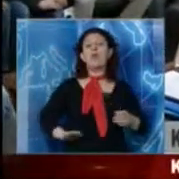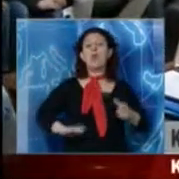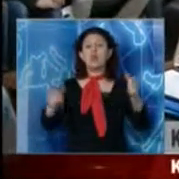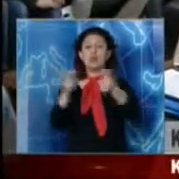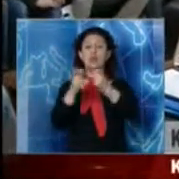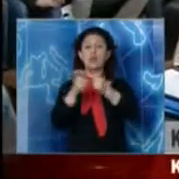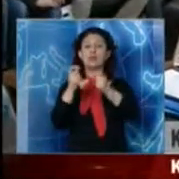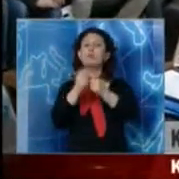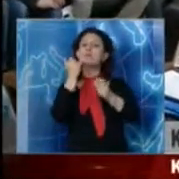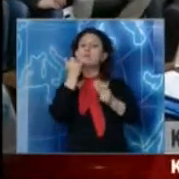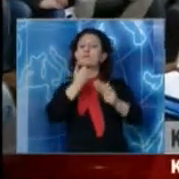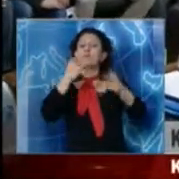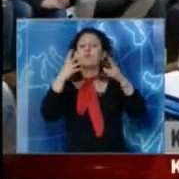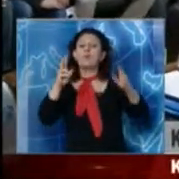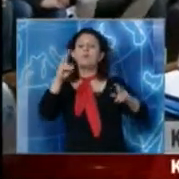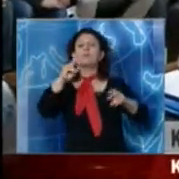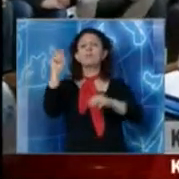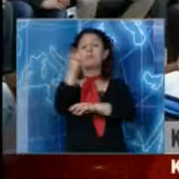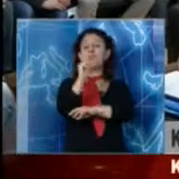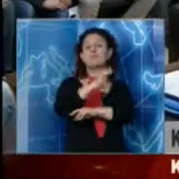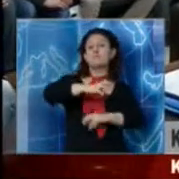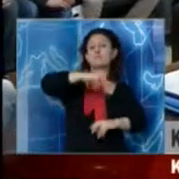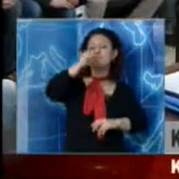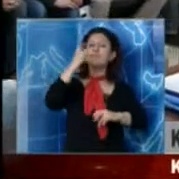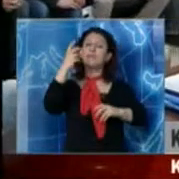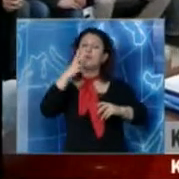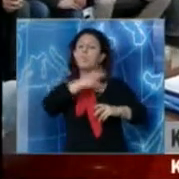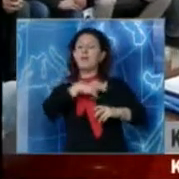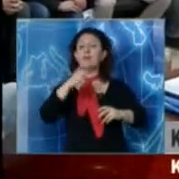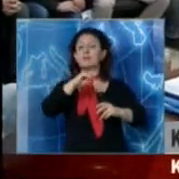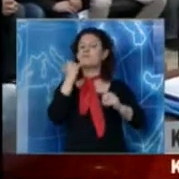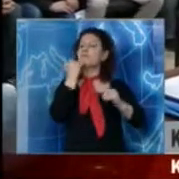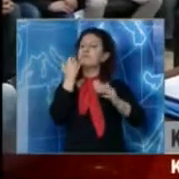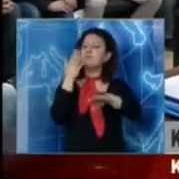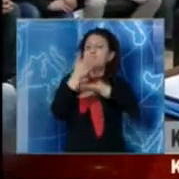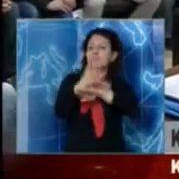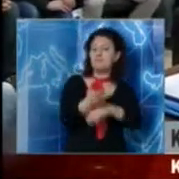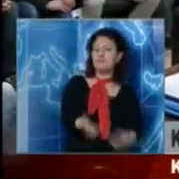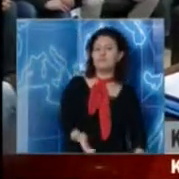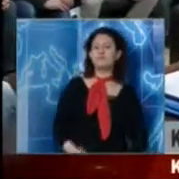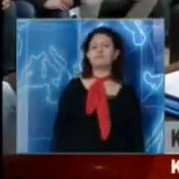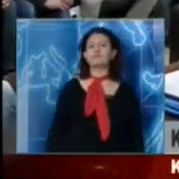Kocaeli Büyükşehir Belediyesi Genel Sekreter Yardımcısı Doktor Tahir Büyükakın'ı makamında ziyaret etti.